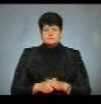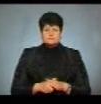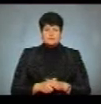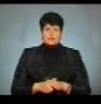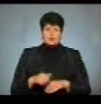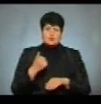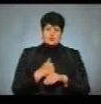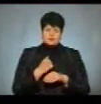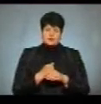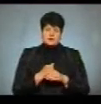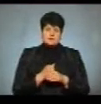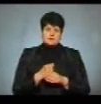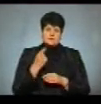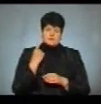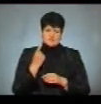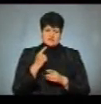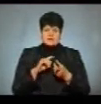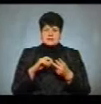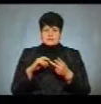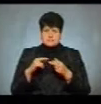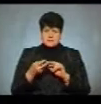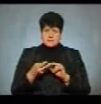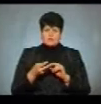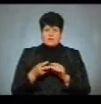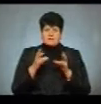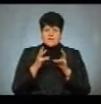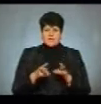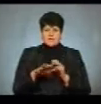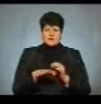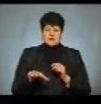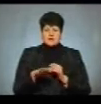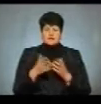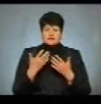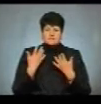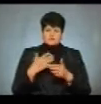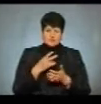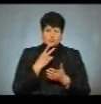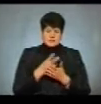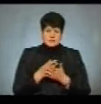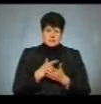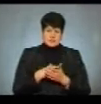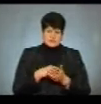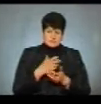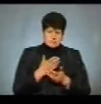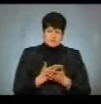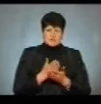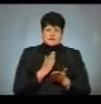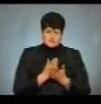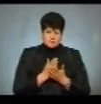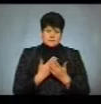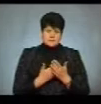Основні акценти. Перша – заміна гостро аварійних ділянок, які вже показали себе, які мають